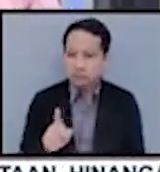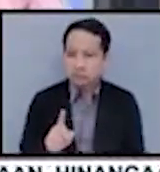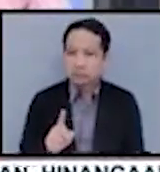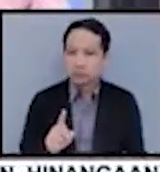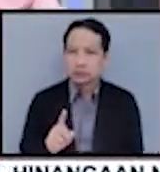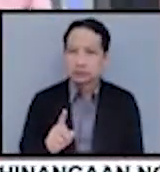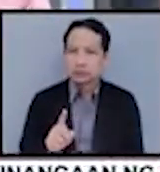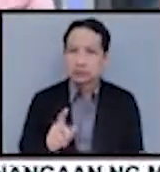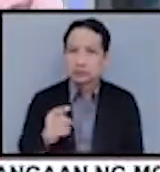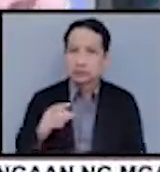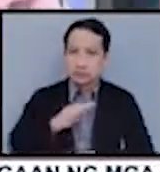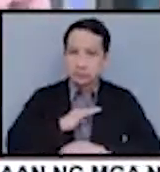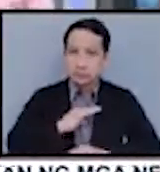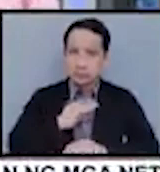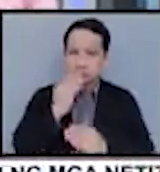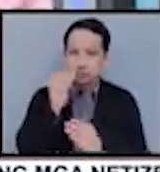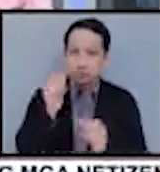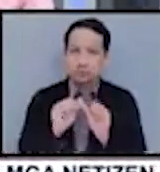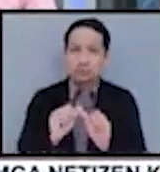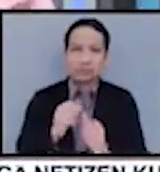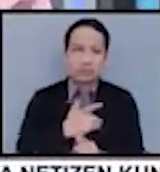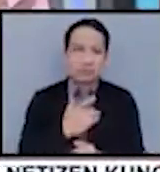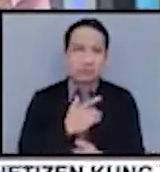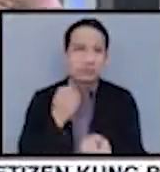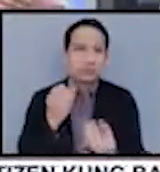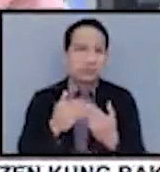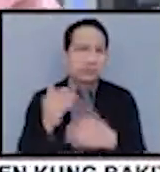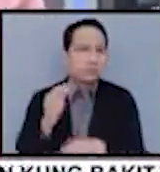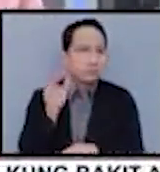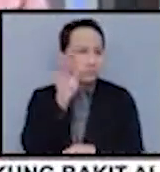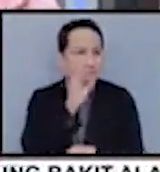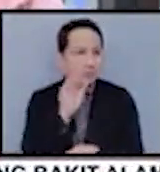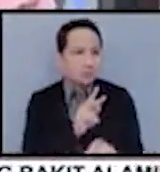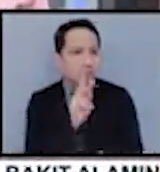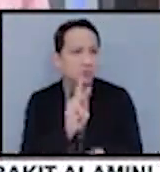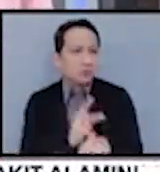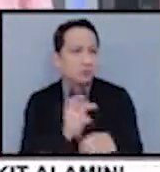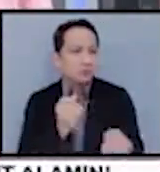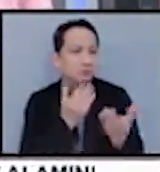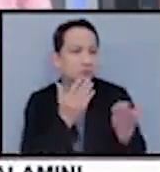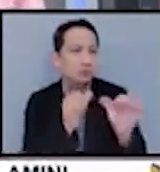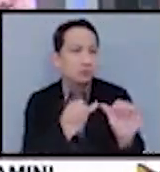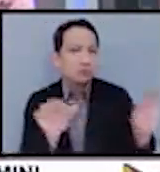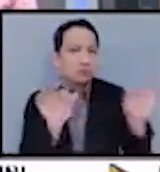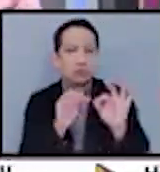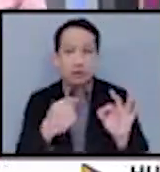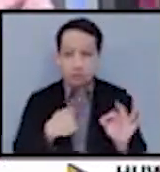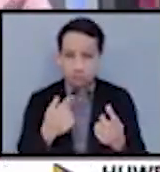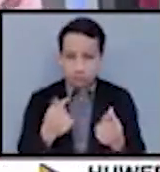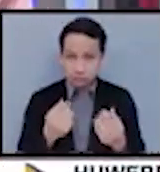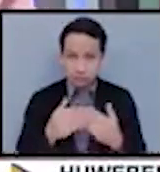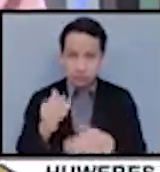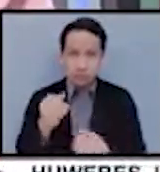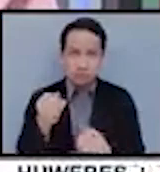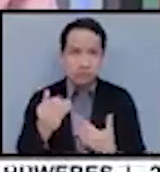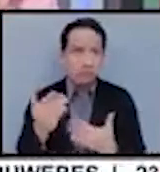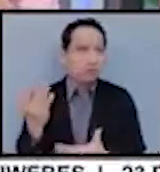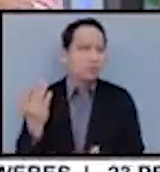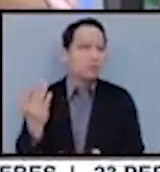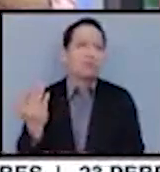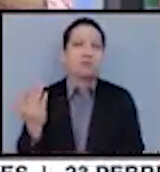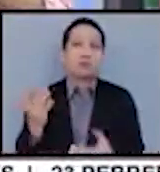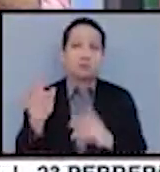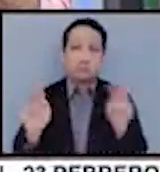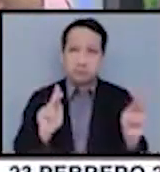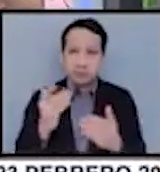satisfying feeling po kasi ang daming tao na na-inspire sa ginagawa ko po. Madaming mga tao